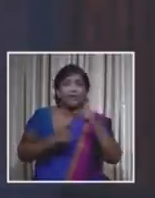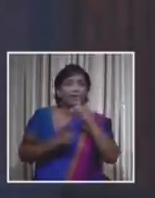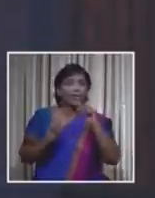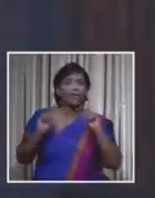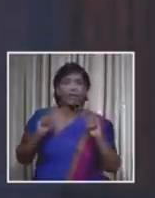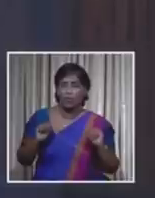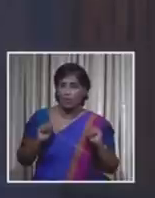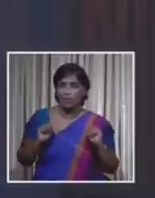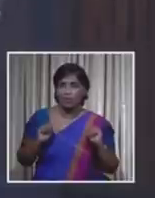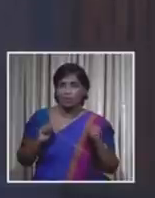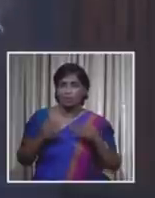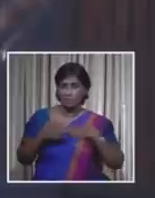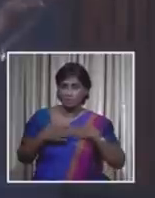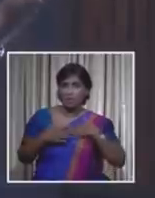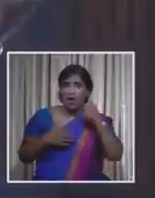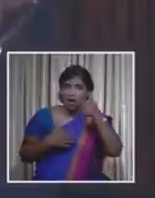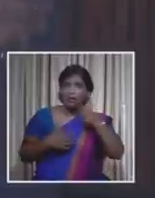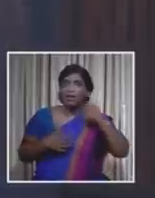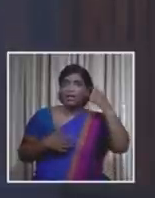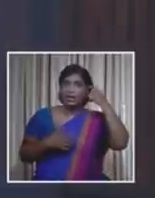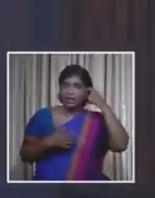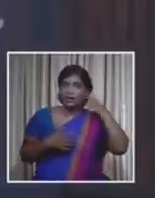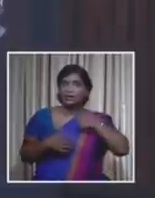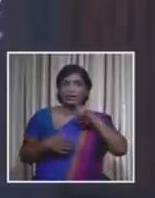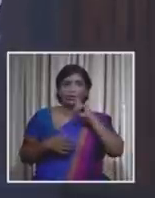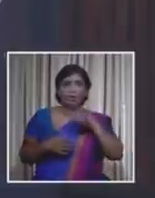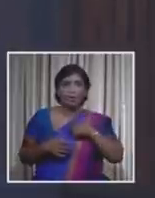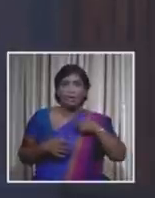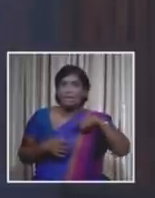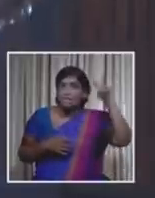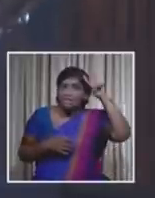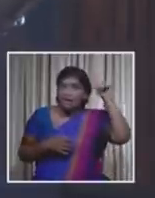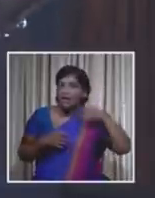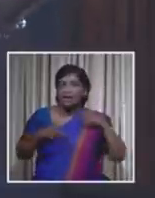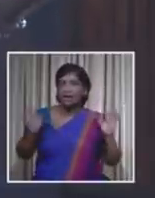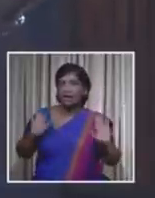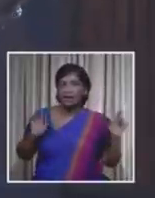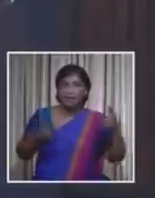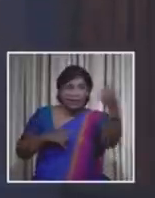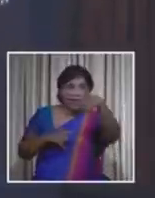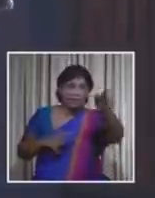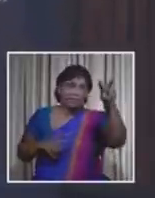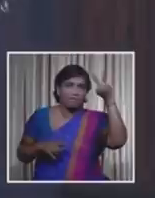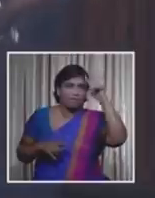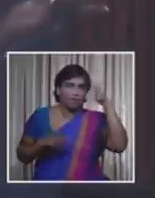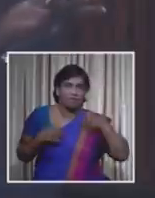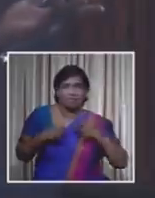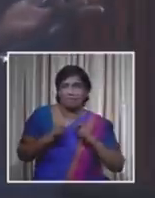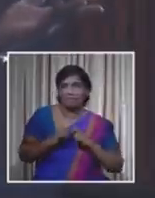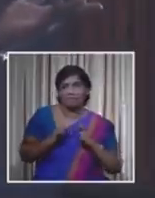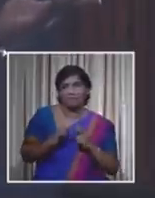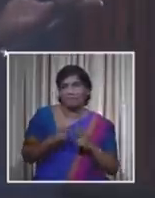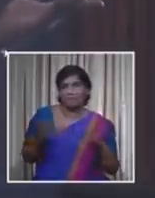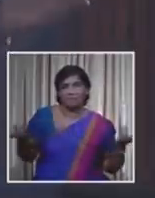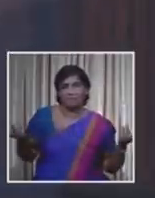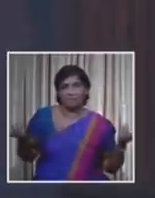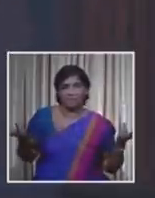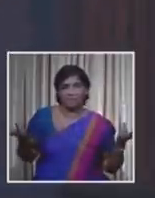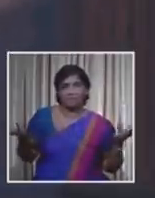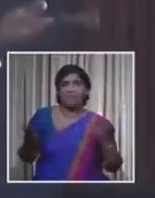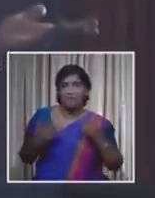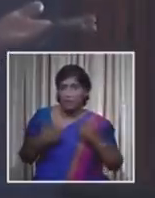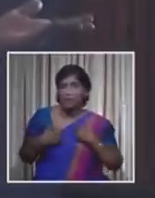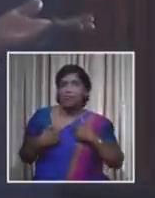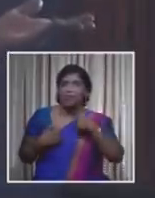කරන්න මම යහපත් සිතින් කියපු දෙයක් මම වල් නෑ අහපු මිනිස්සු වල් වුණාට මට කරන්න දෙයක් නෑ කතානායකතුමනි මම